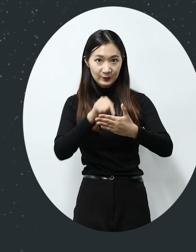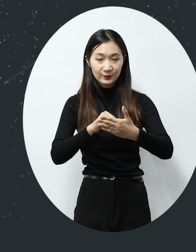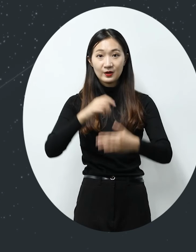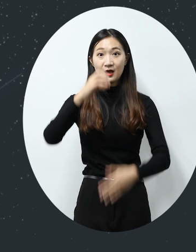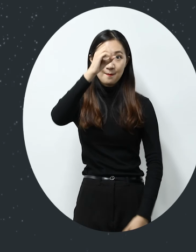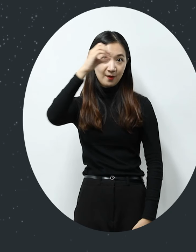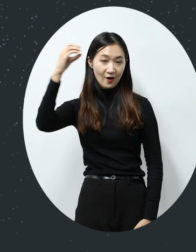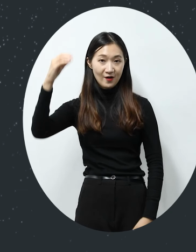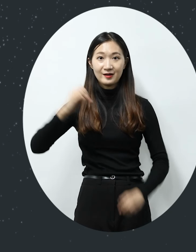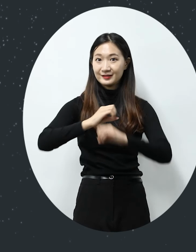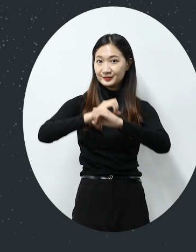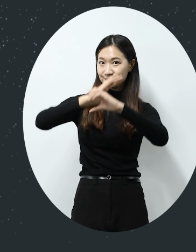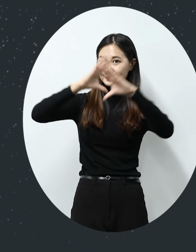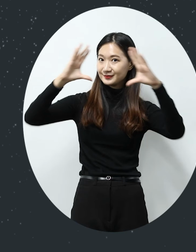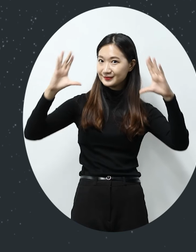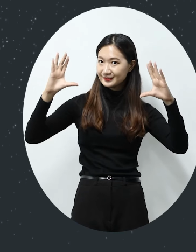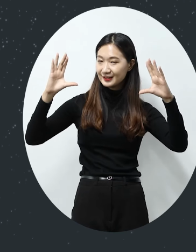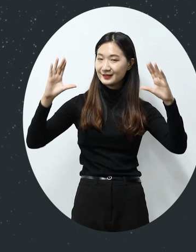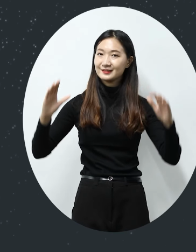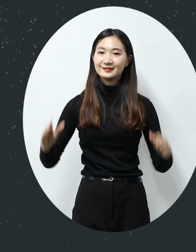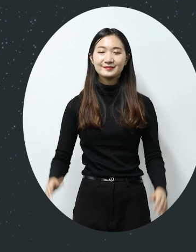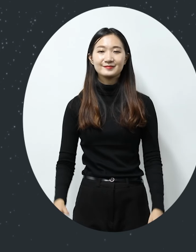별이 떠올랐나요?